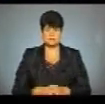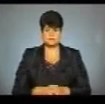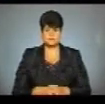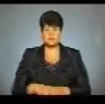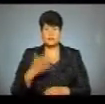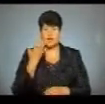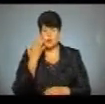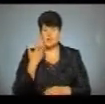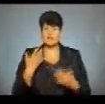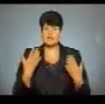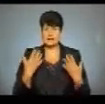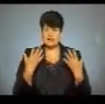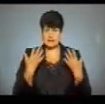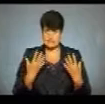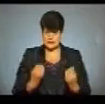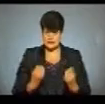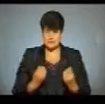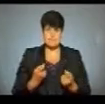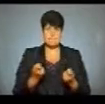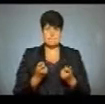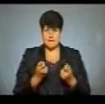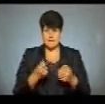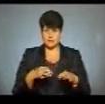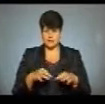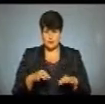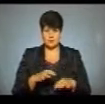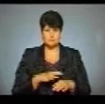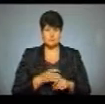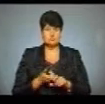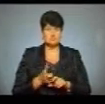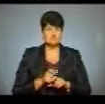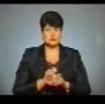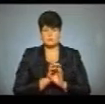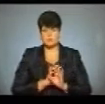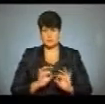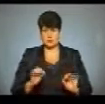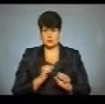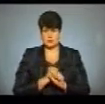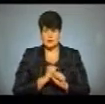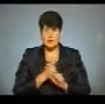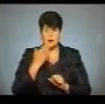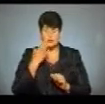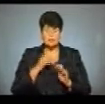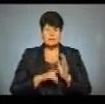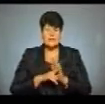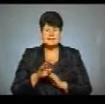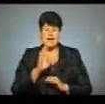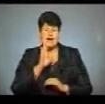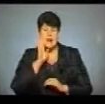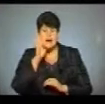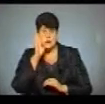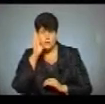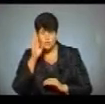Коли вихідні дні, мало транспорту, воно дуже прекрасно працює. Але коли починається ранковий потік транспорту